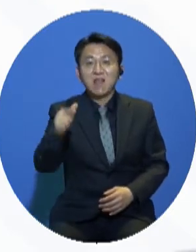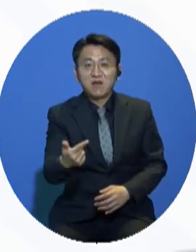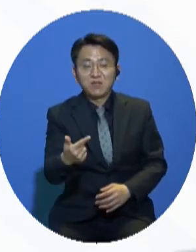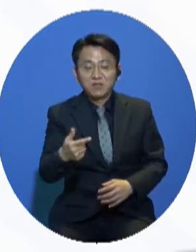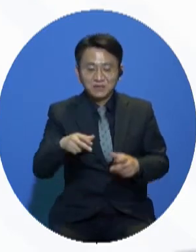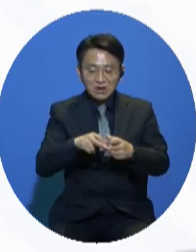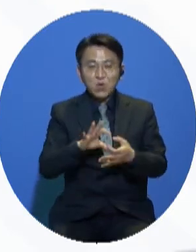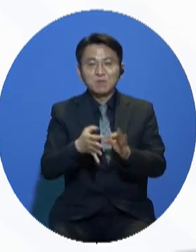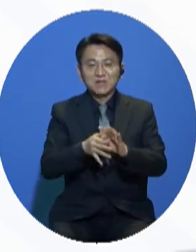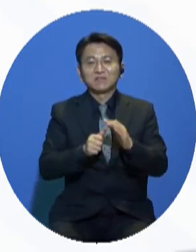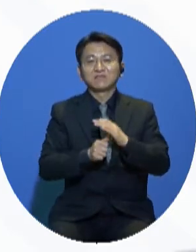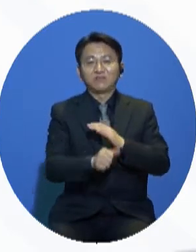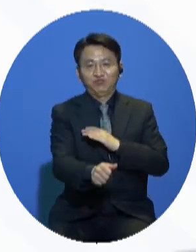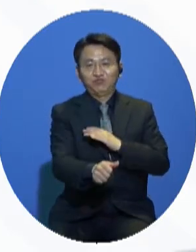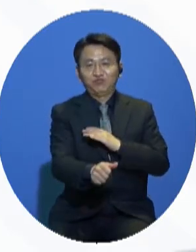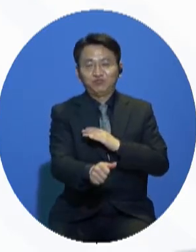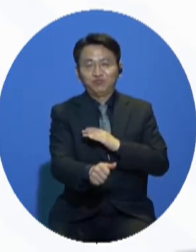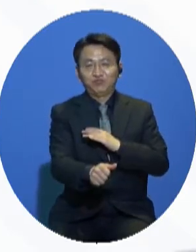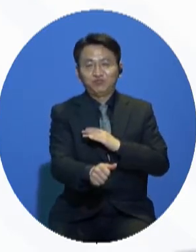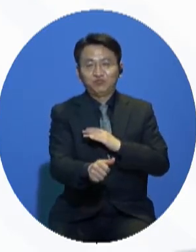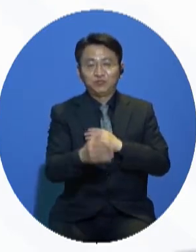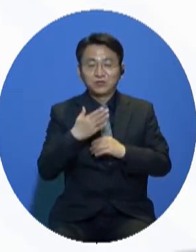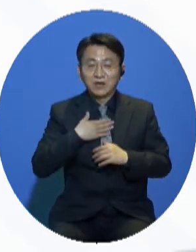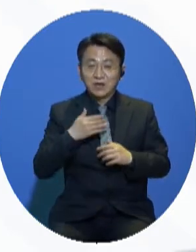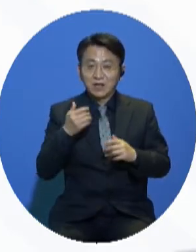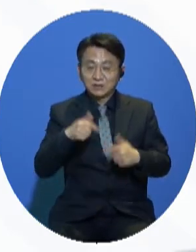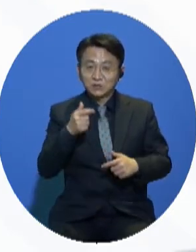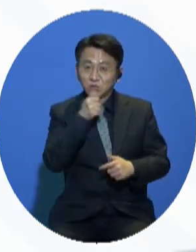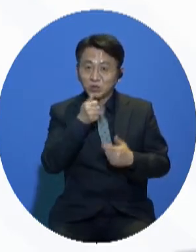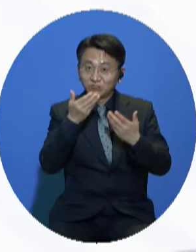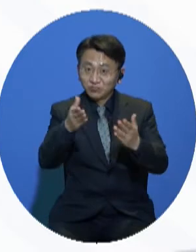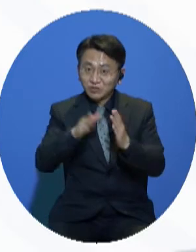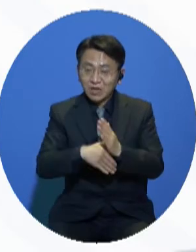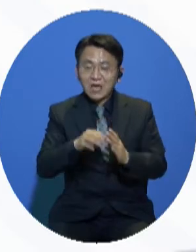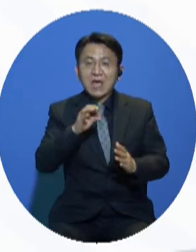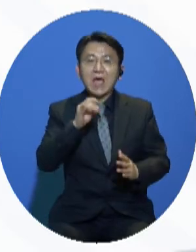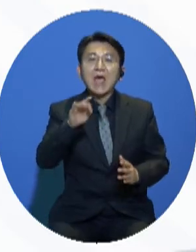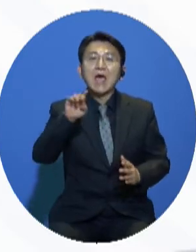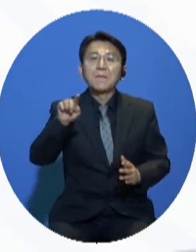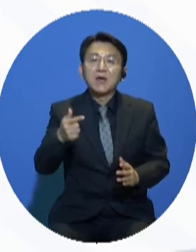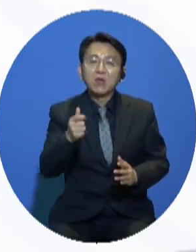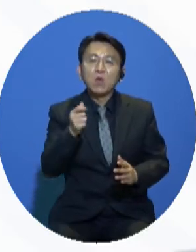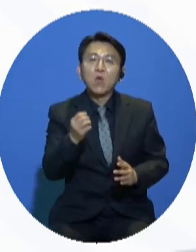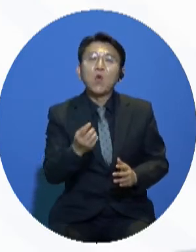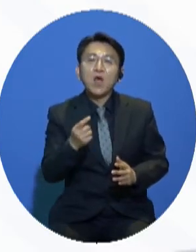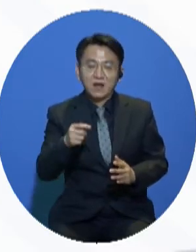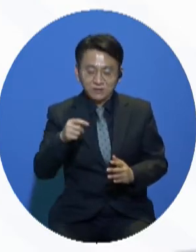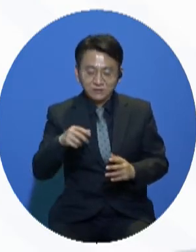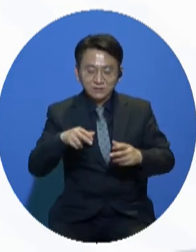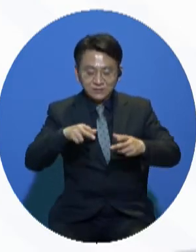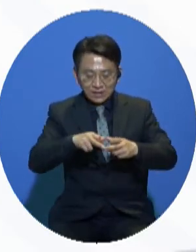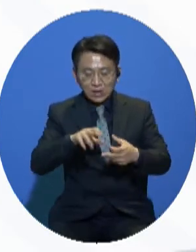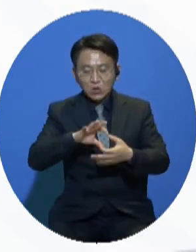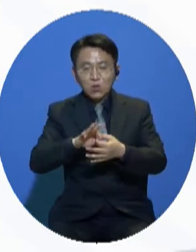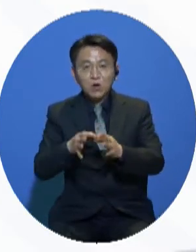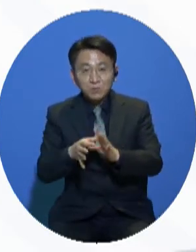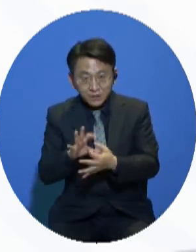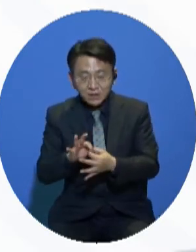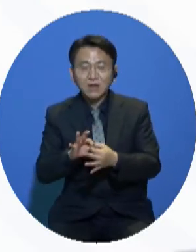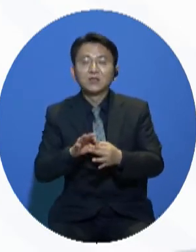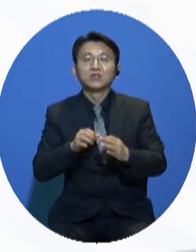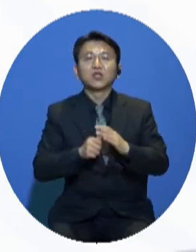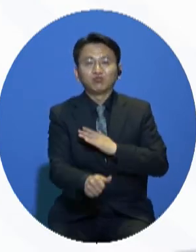패럴림픽 선수입니다. 누구에게든 저를 소개할 때는 저는 에반 오헨런이고 패럴림픽